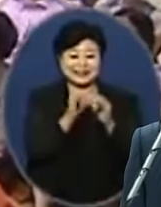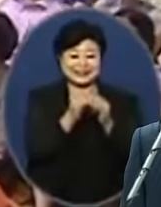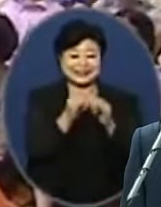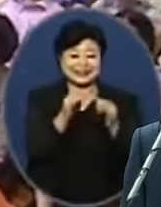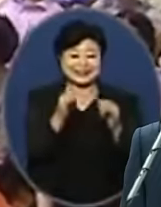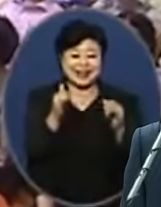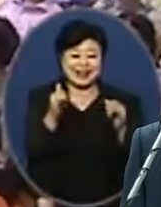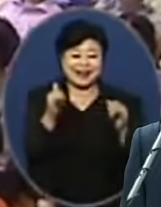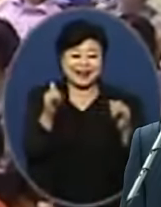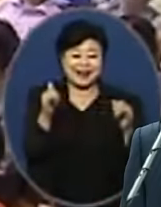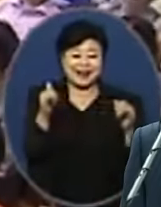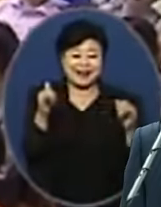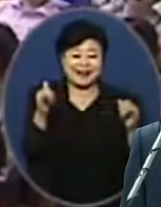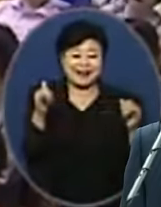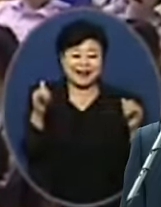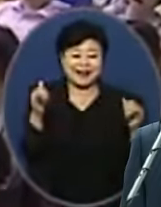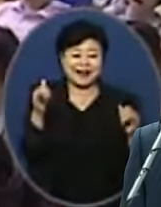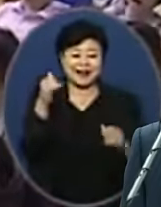사랑하는